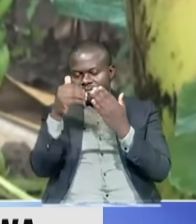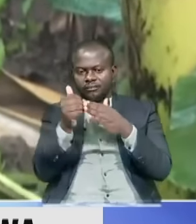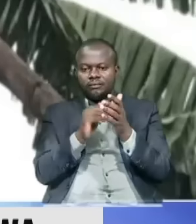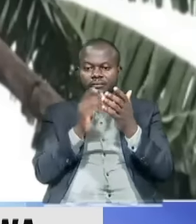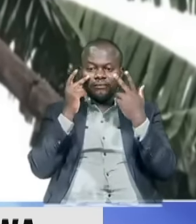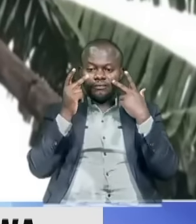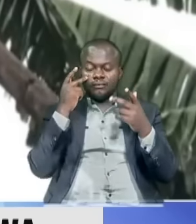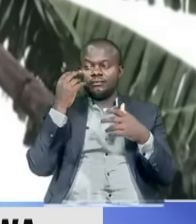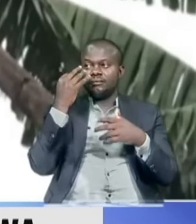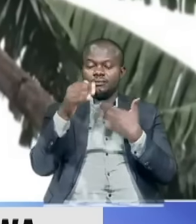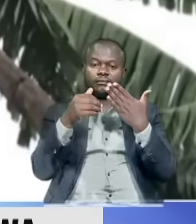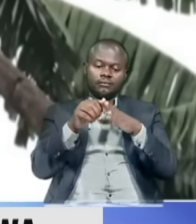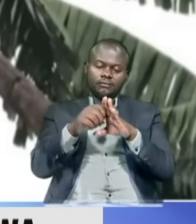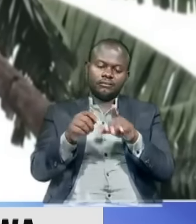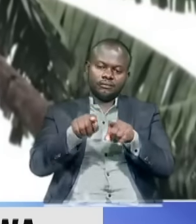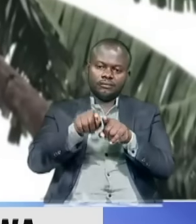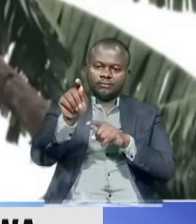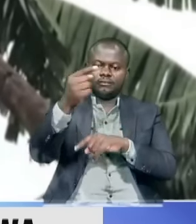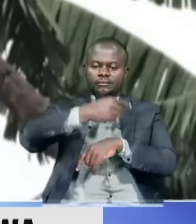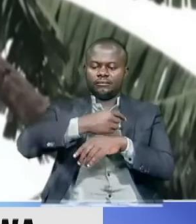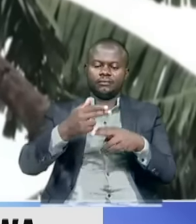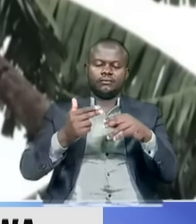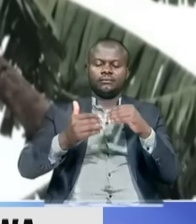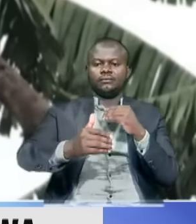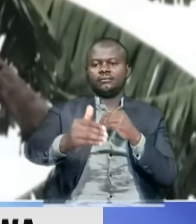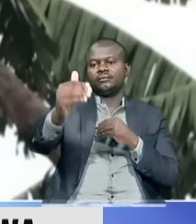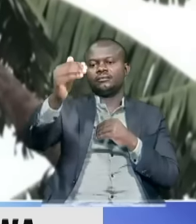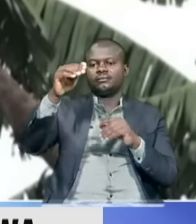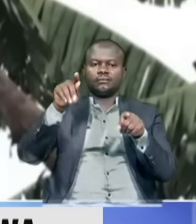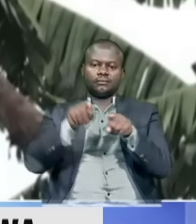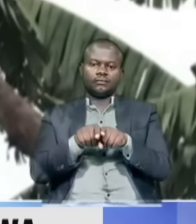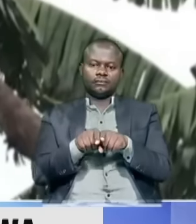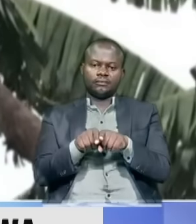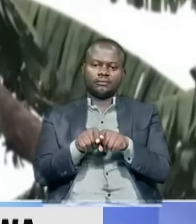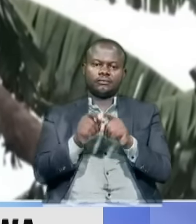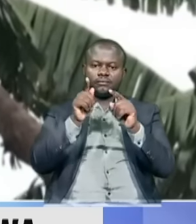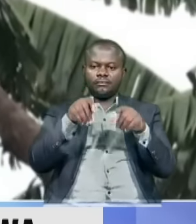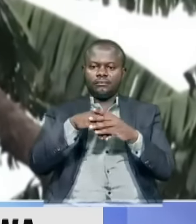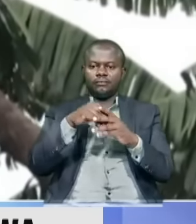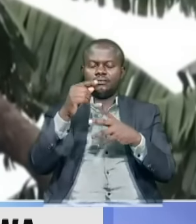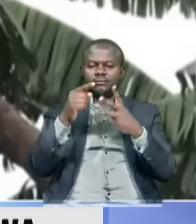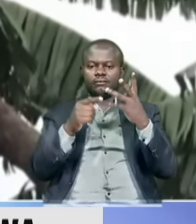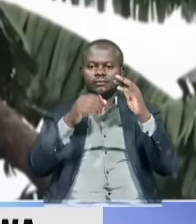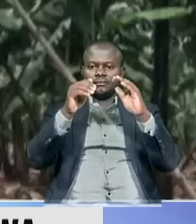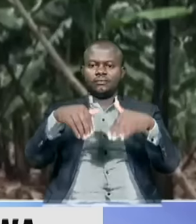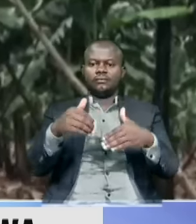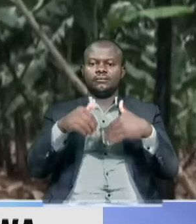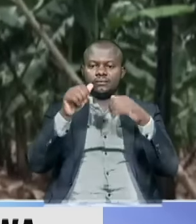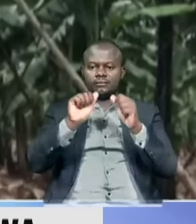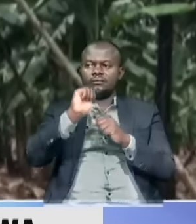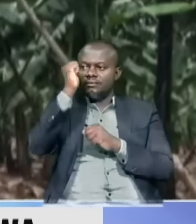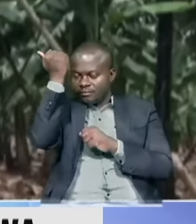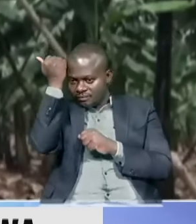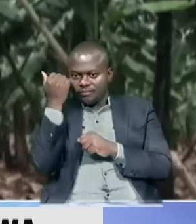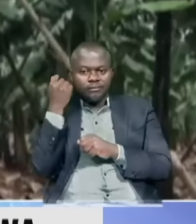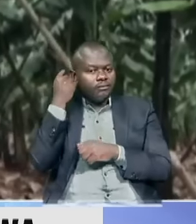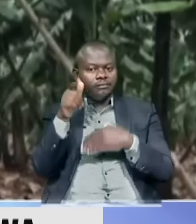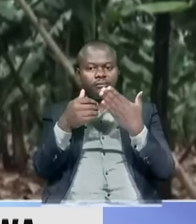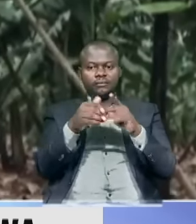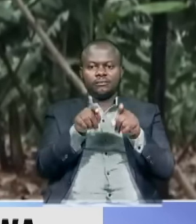tukareba ko urutoki narwo mu minsi wenda iri imbere narwo rwaba rwajya nko mu bihingwa bishobora kwishingirwa. Ubwo rero